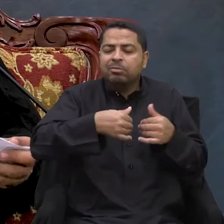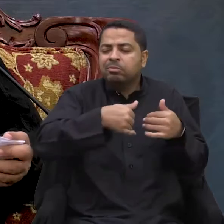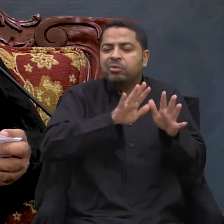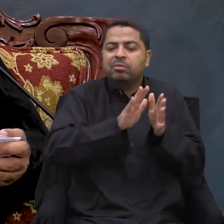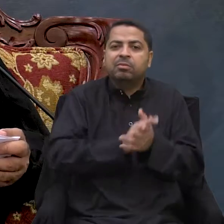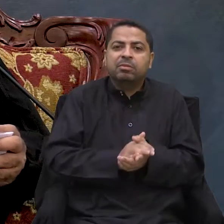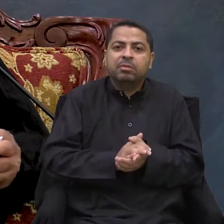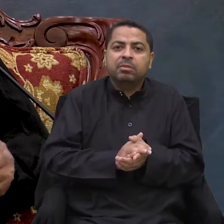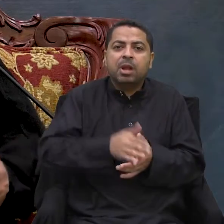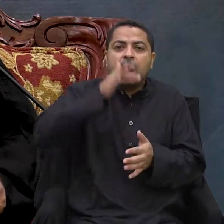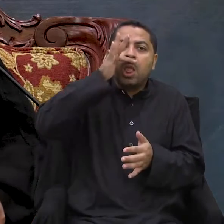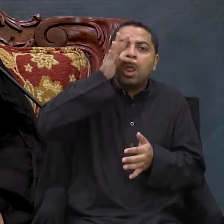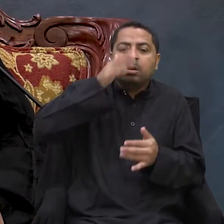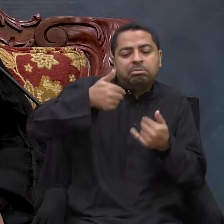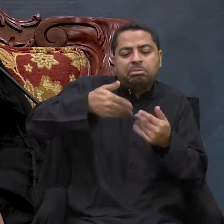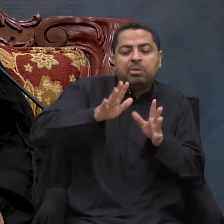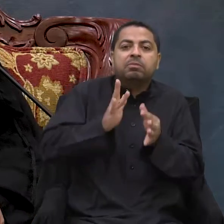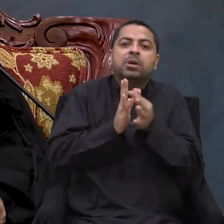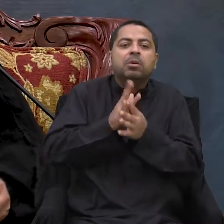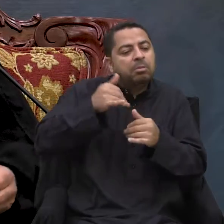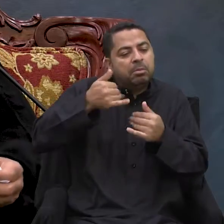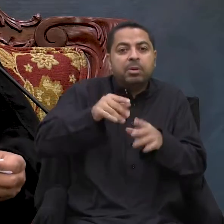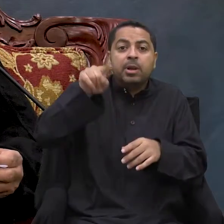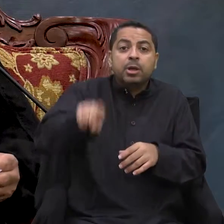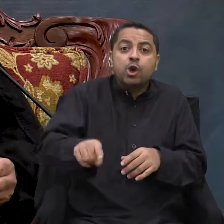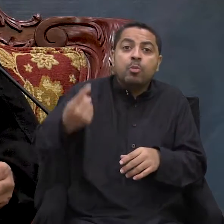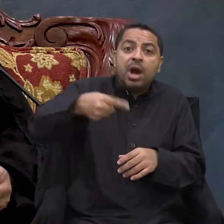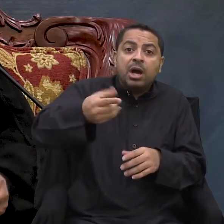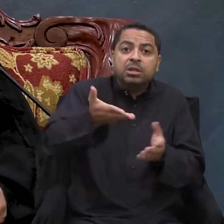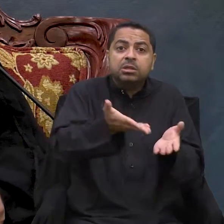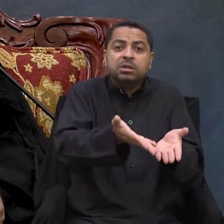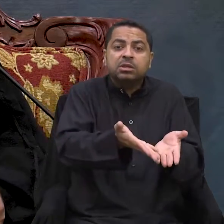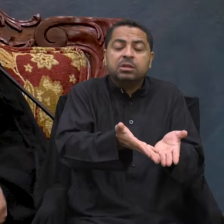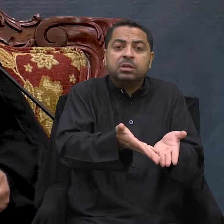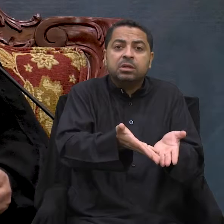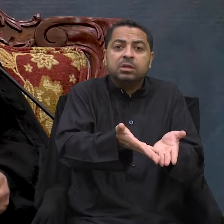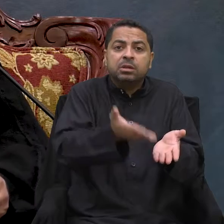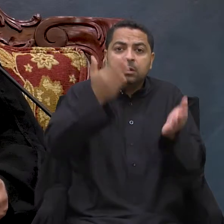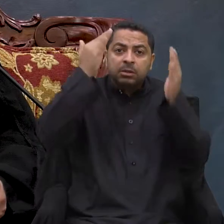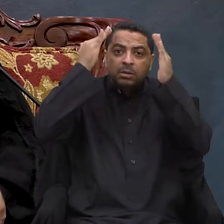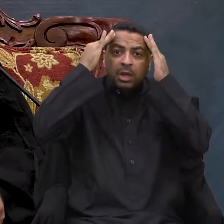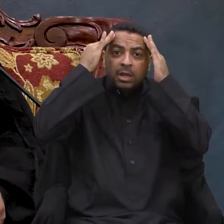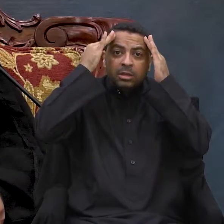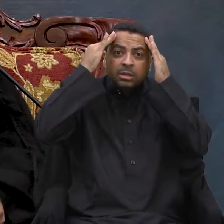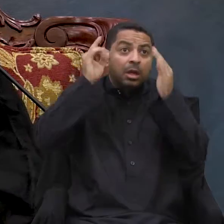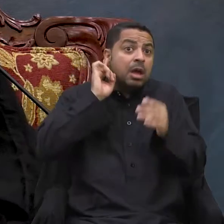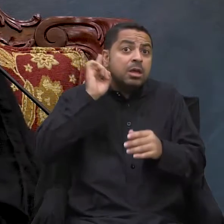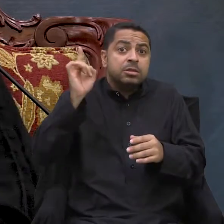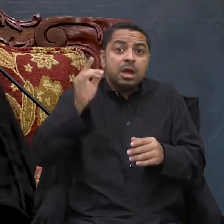بل ربما أكثر من ذلك، تمر على بعض المسلمين ذكرى